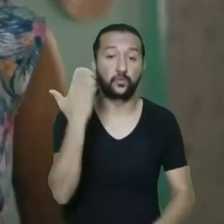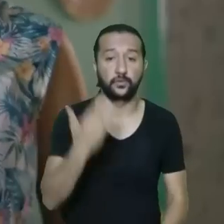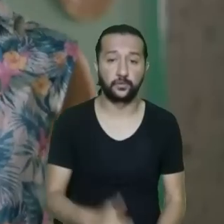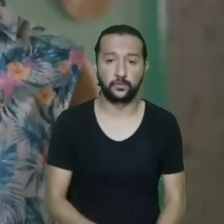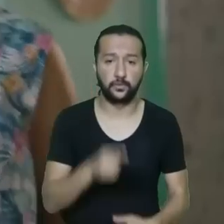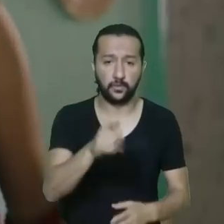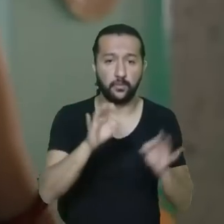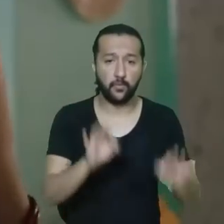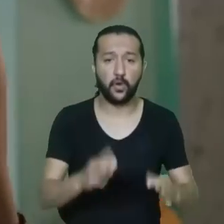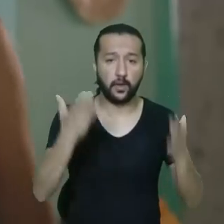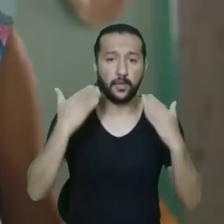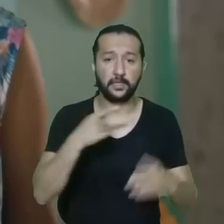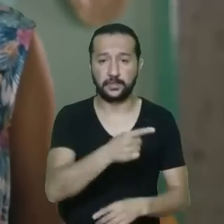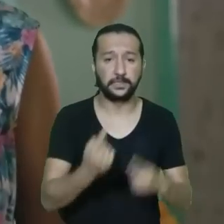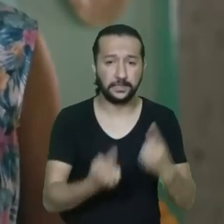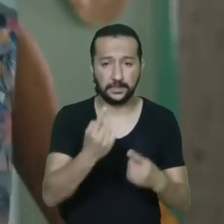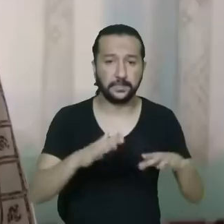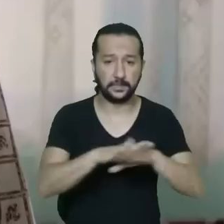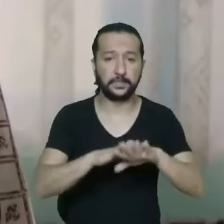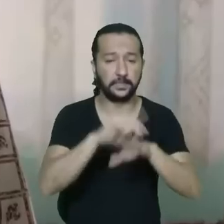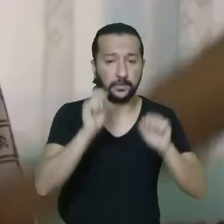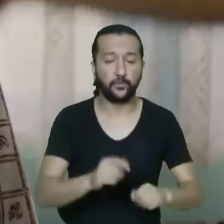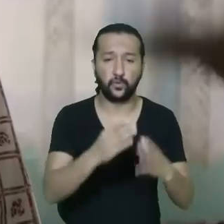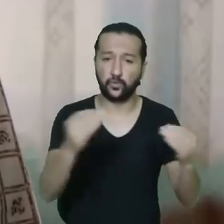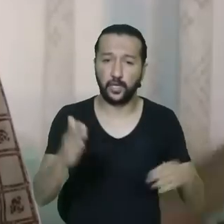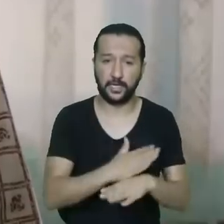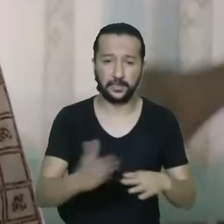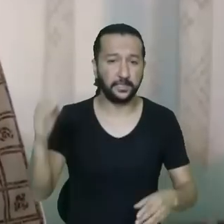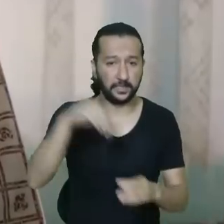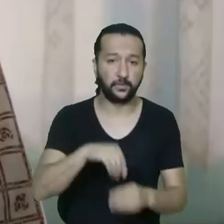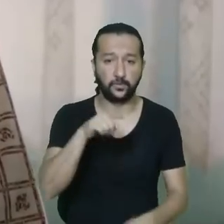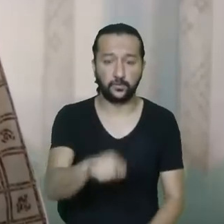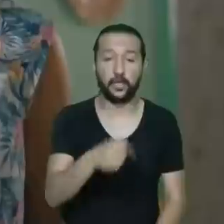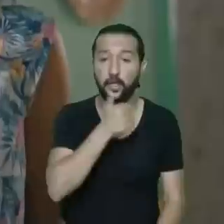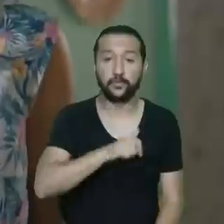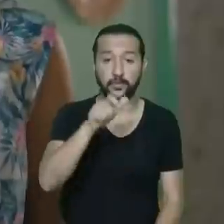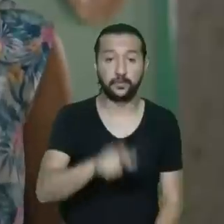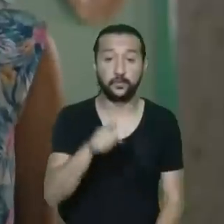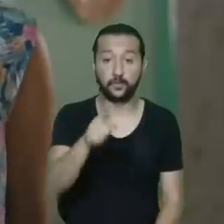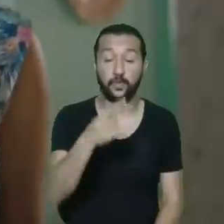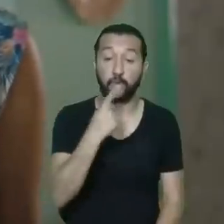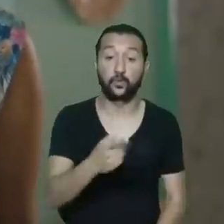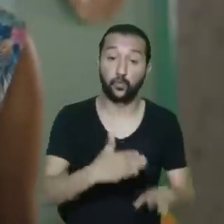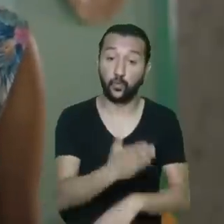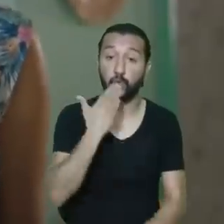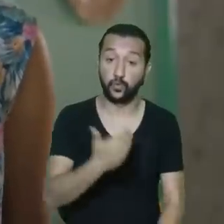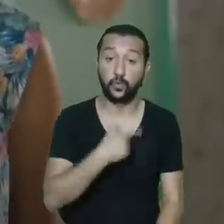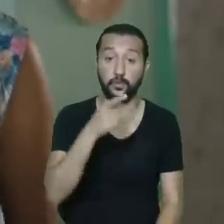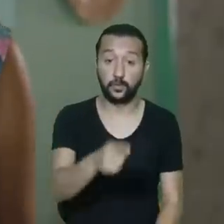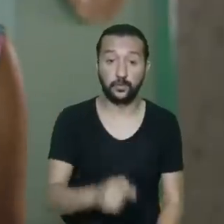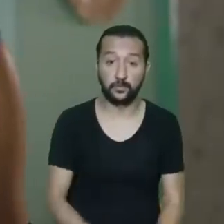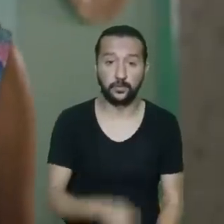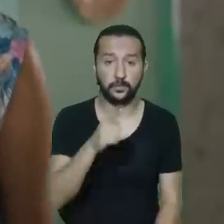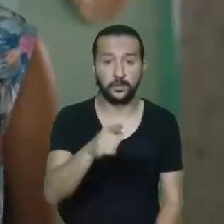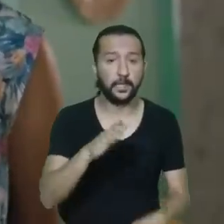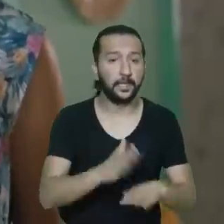Hava alacağız döneceğiz. Böyle bahçeye dikenli teller geliyorsun. Bir sürü eşya getiriyorsun. Abi, riş doğru söyle bana.